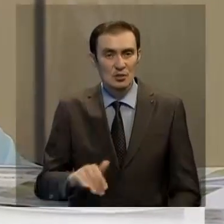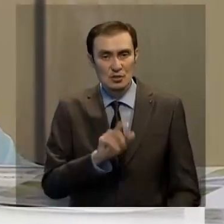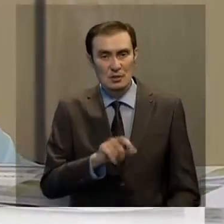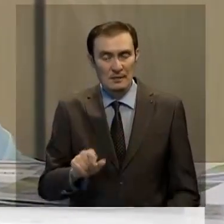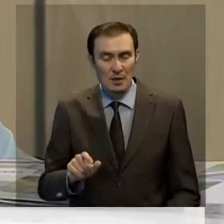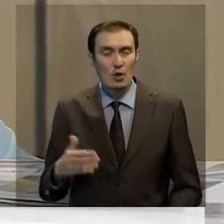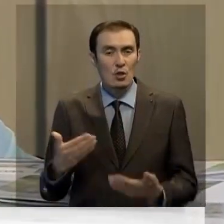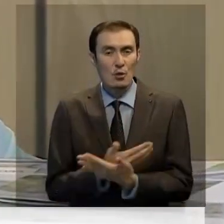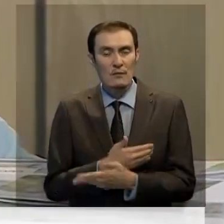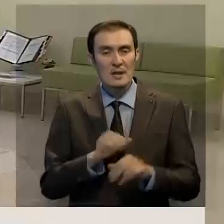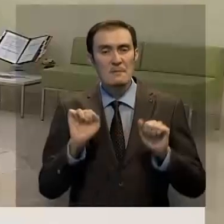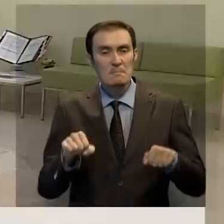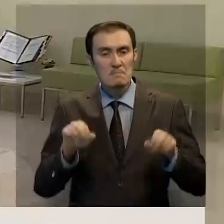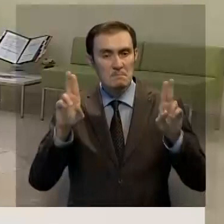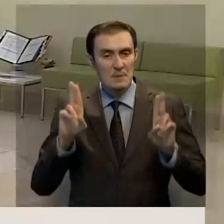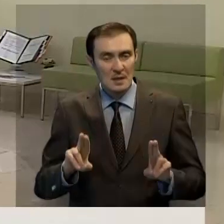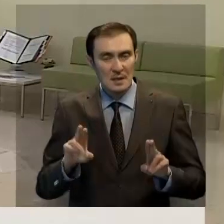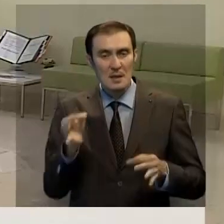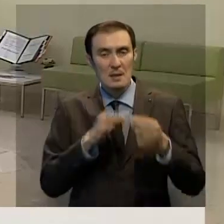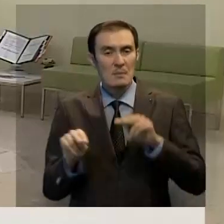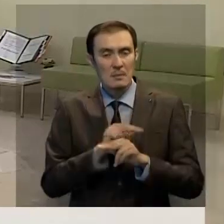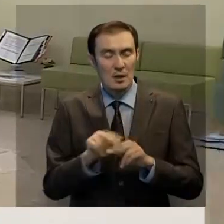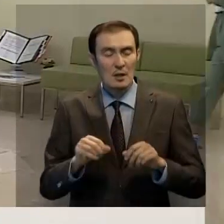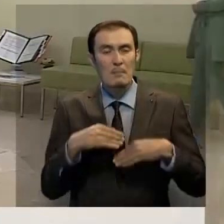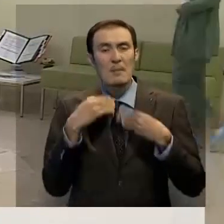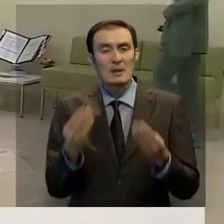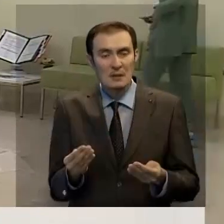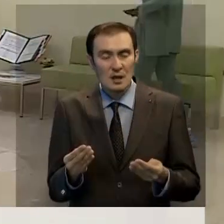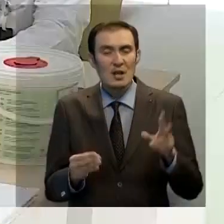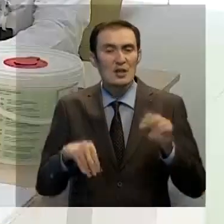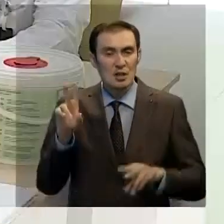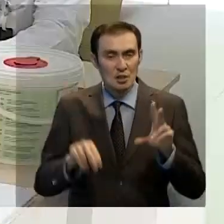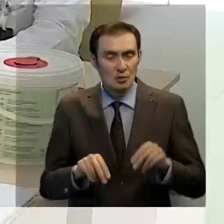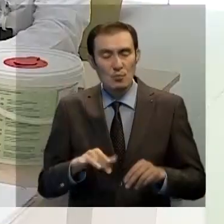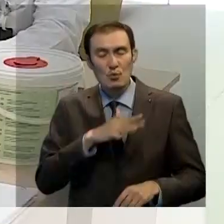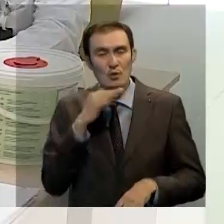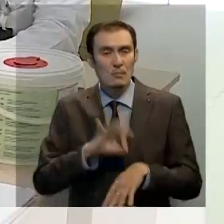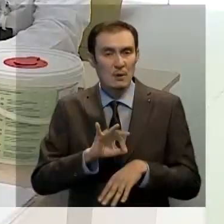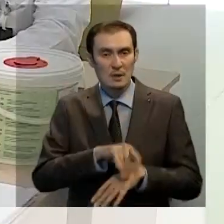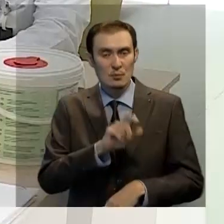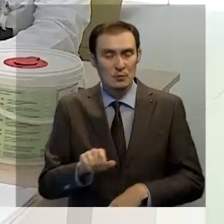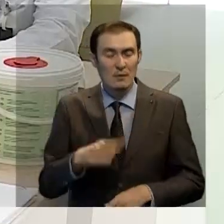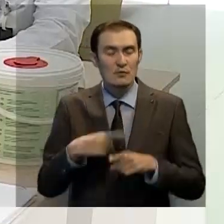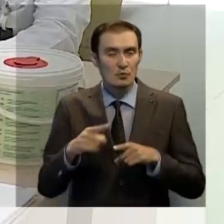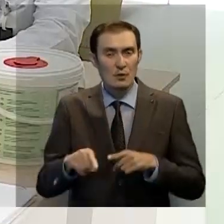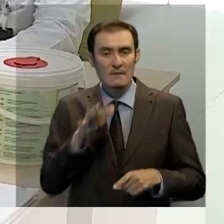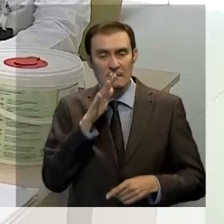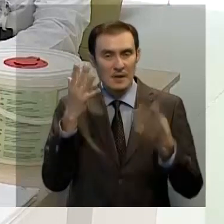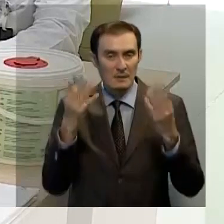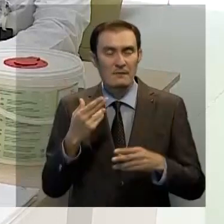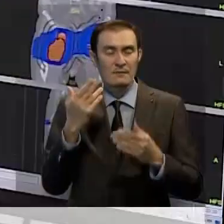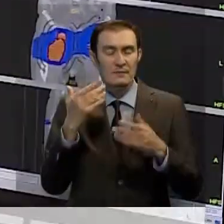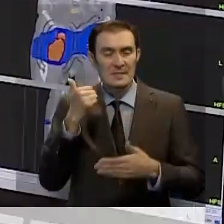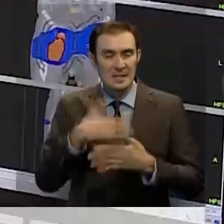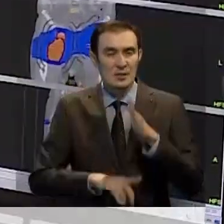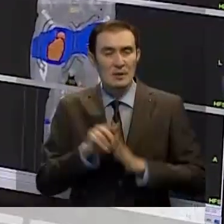человек. Новые методы и препараты подарят тысячам пациентов надежду, считают специалисты центра. Уже в ближайшее время в центре